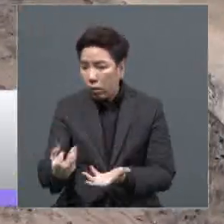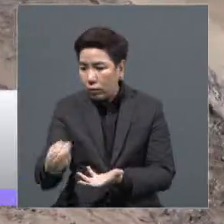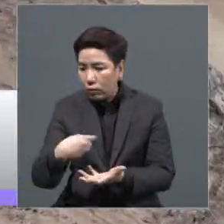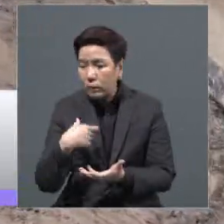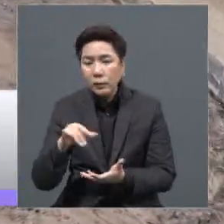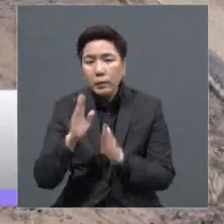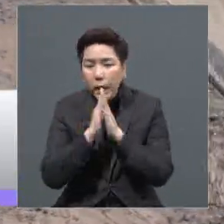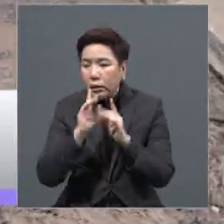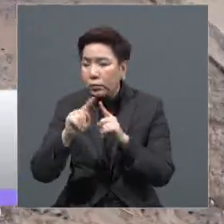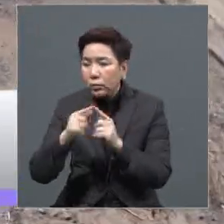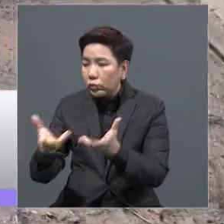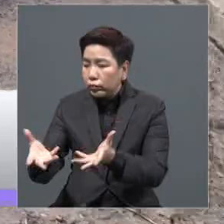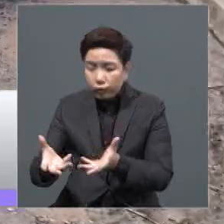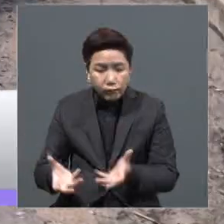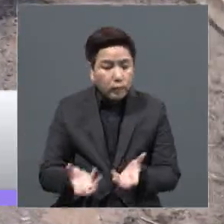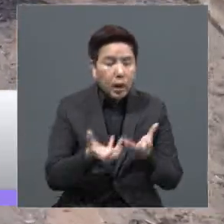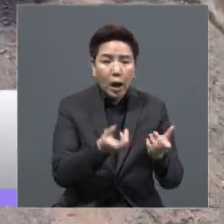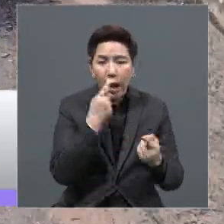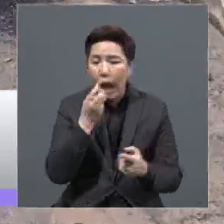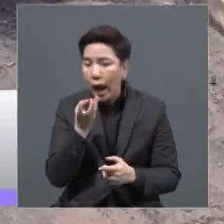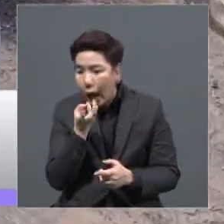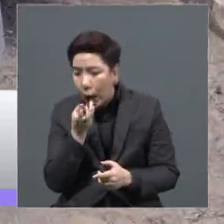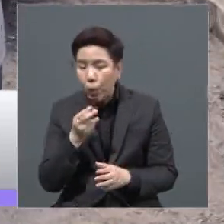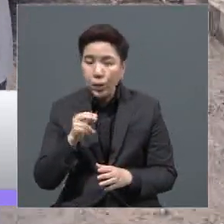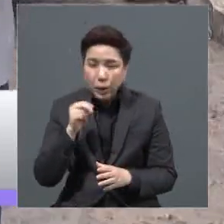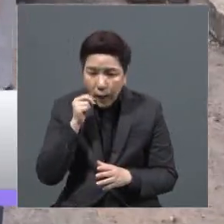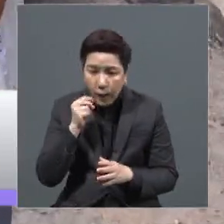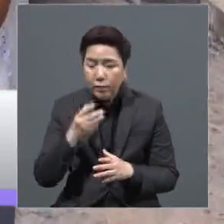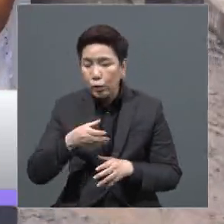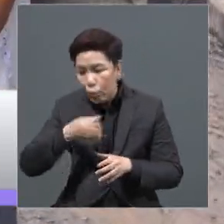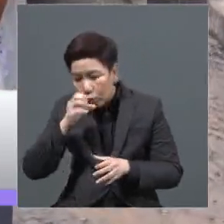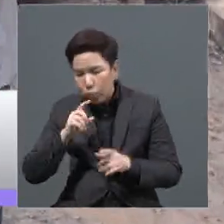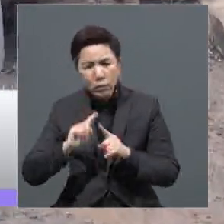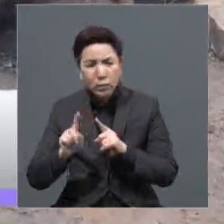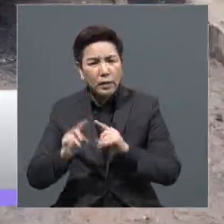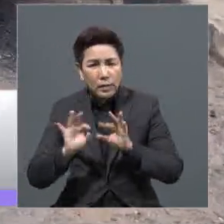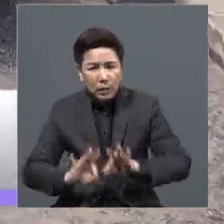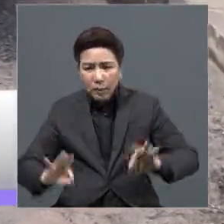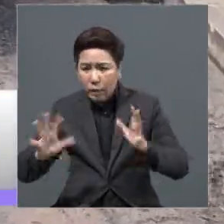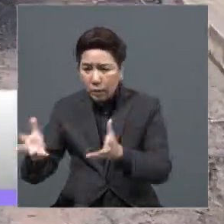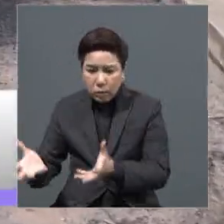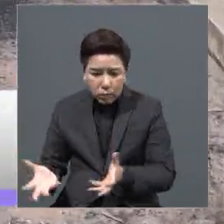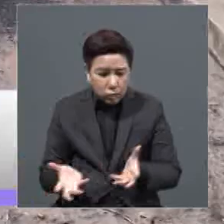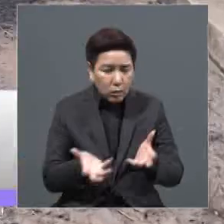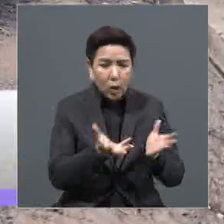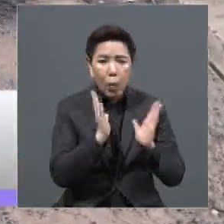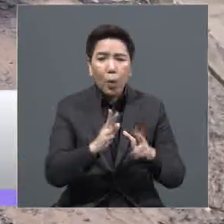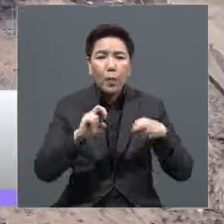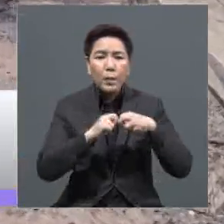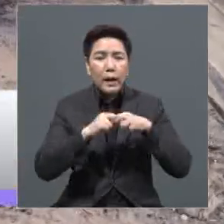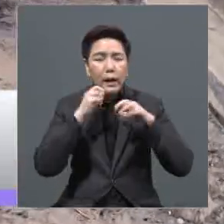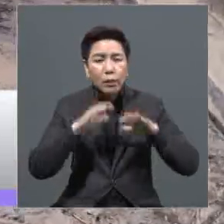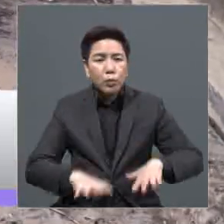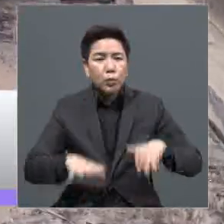จากยากโยมเพื่อที่จะรวบรวนทั้งข้าวสารอาหารแห้งน้ำดื่มและสิ่งของจำเป็นนำไปช่วยเหลือผู้ประสบทกกภัยใน